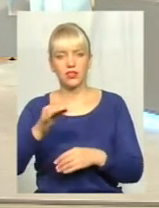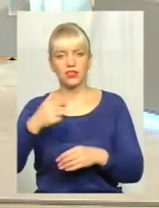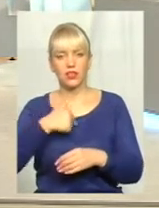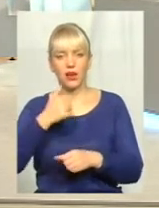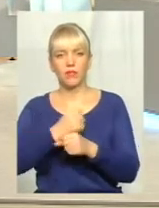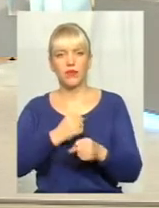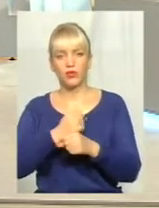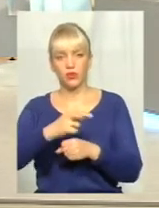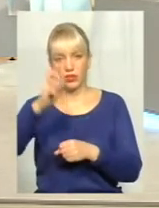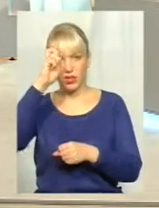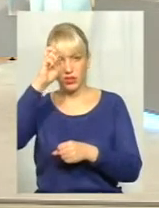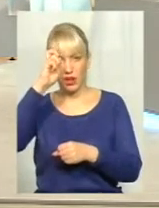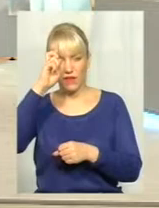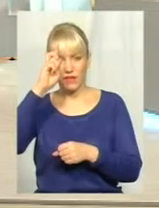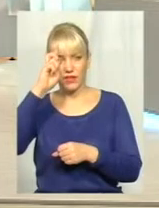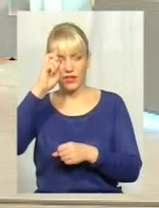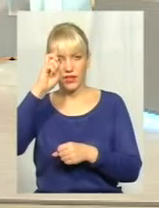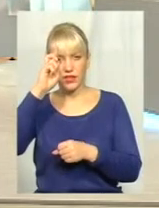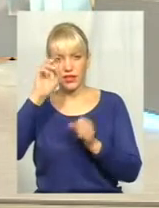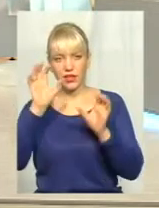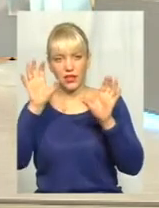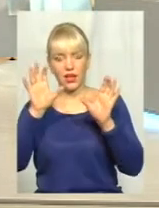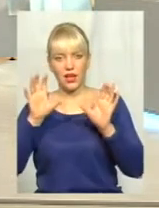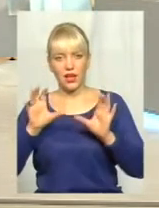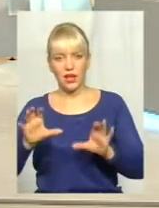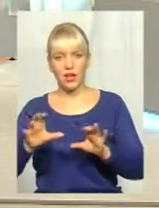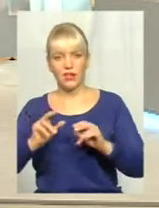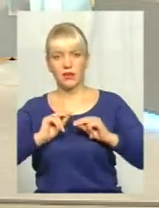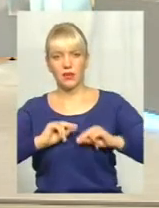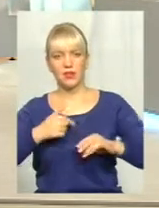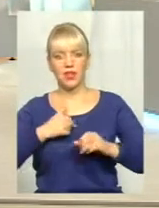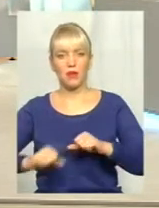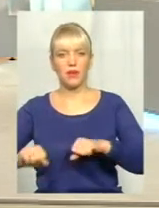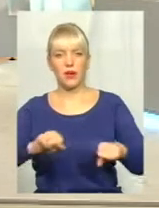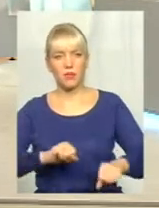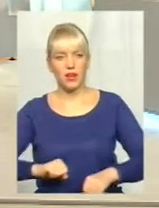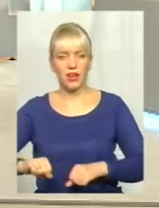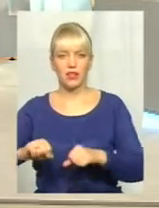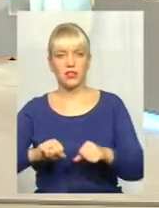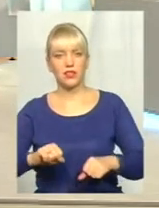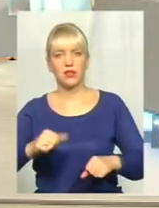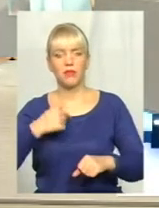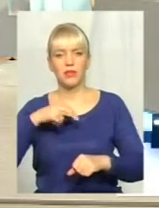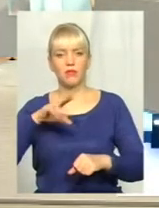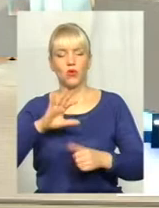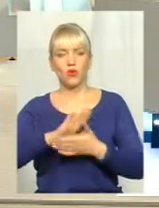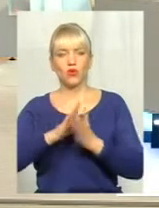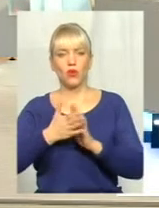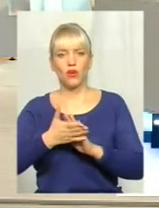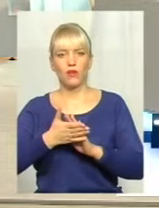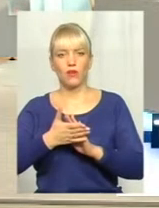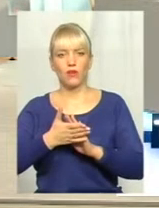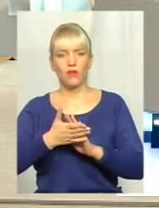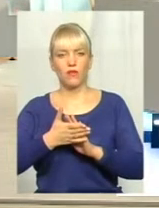працюю в державній організації і на прибиральницею, і мені по договору, бо не